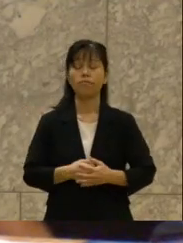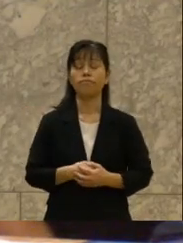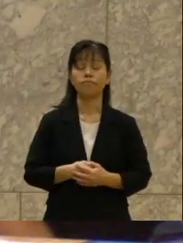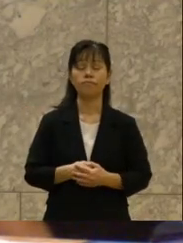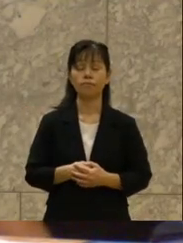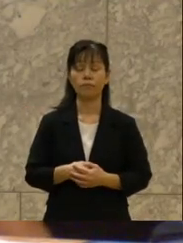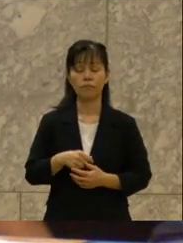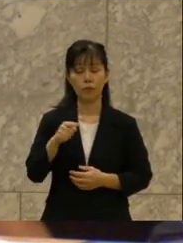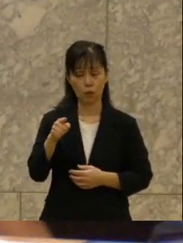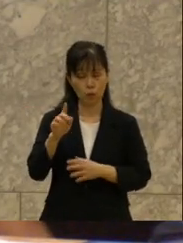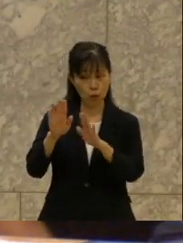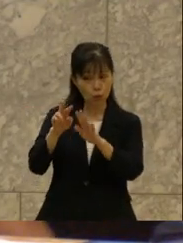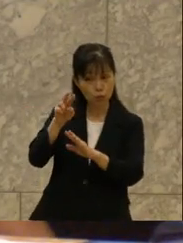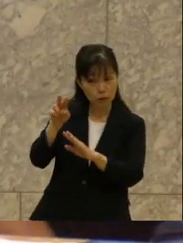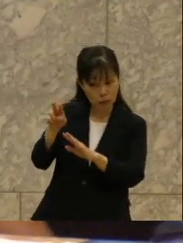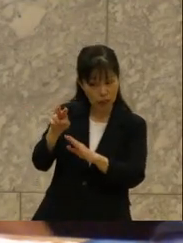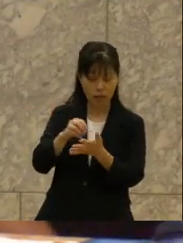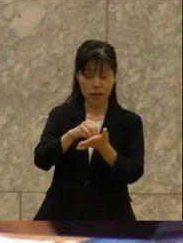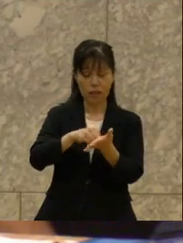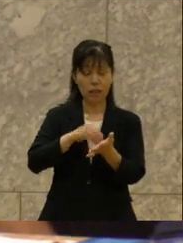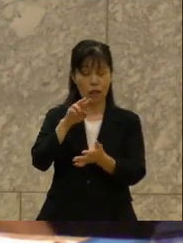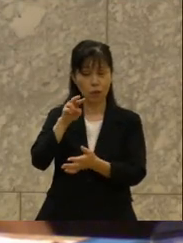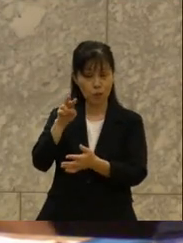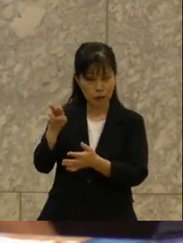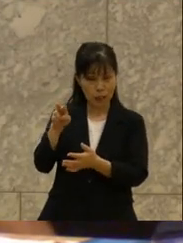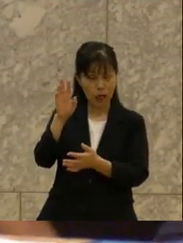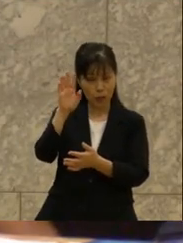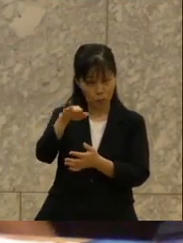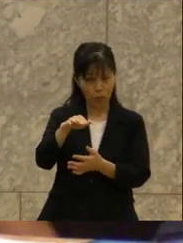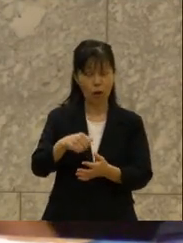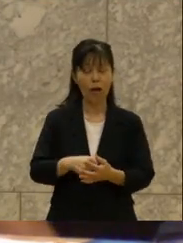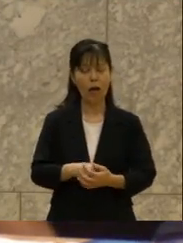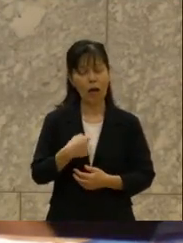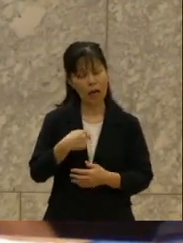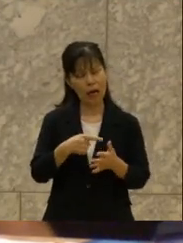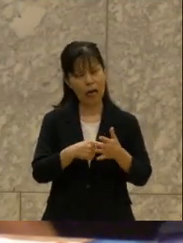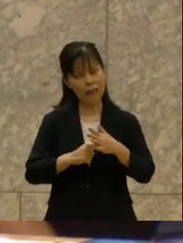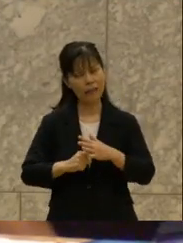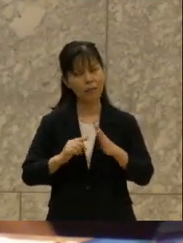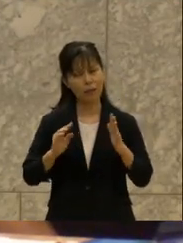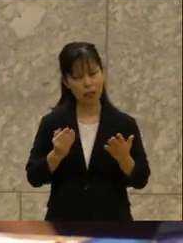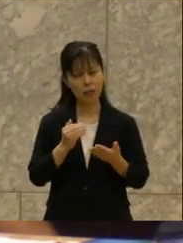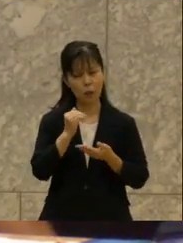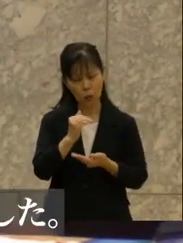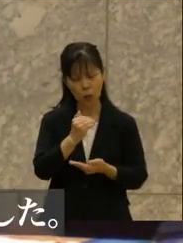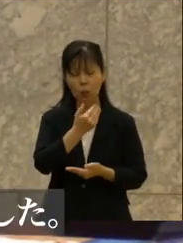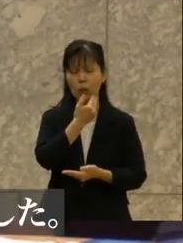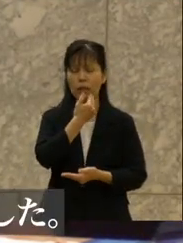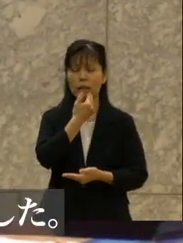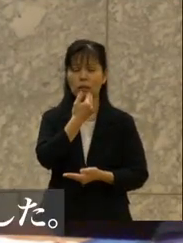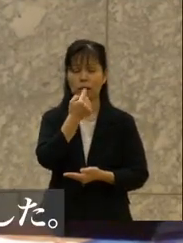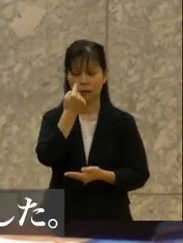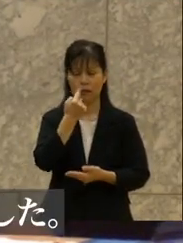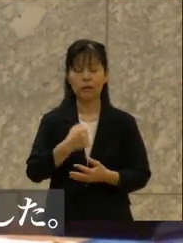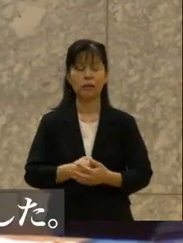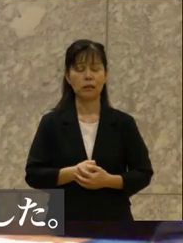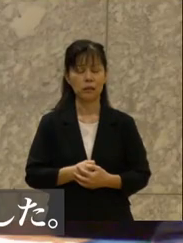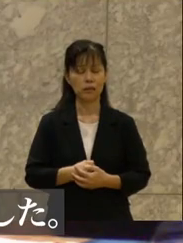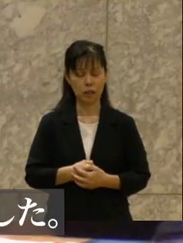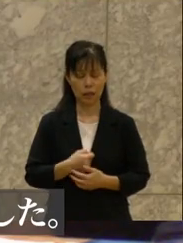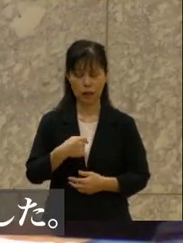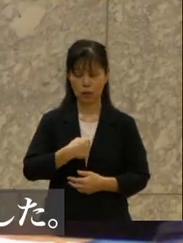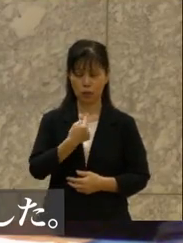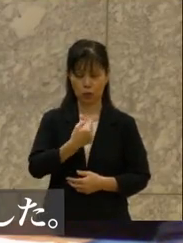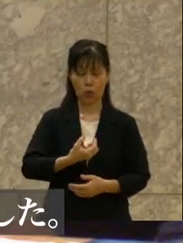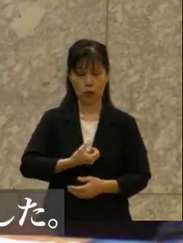そういう姿をに対して目の当たりにした時に諦めないそこを本当に自分を信じ